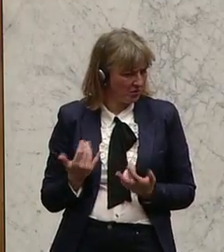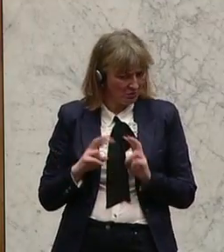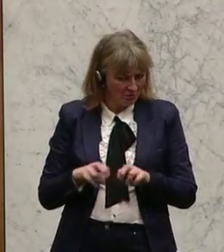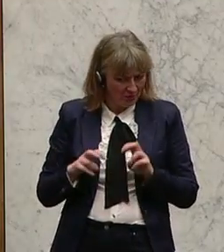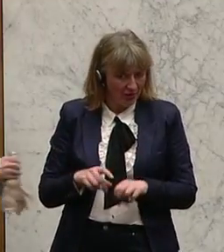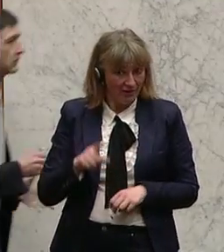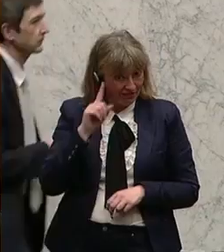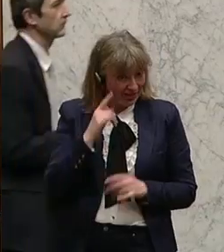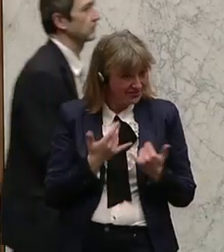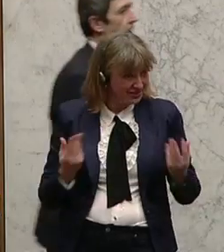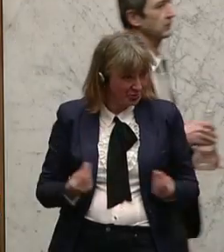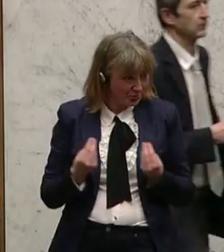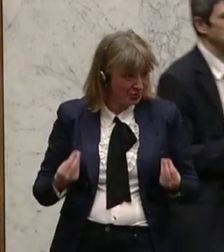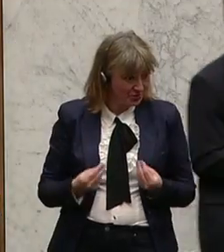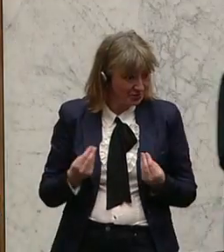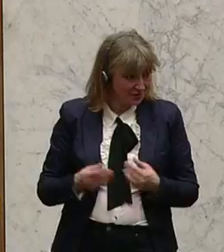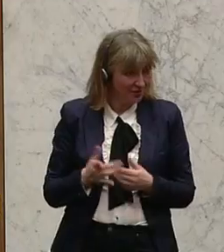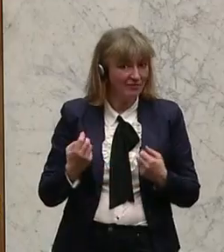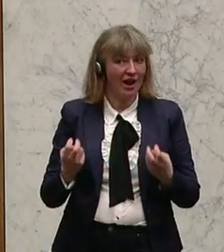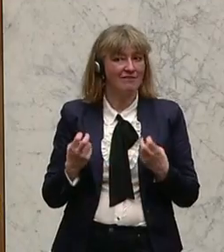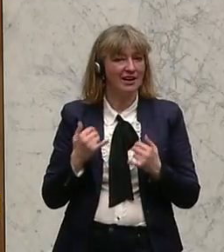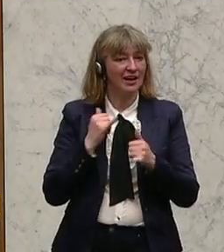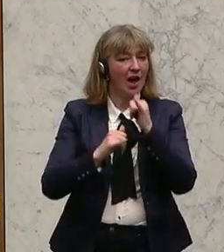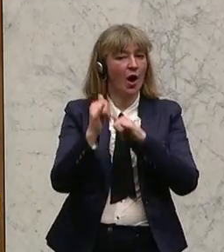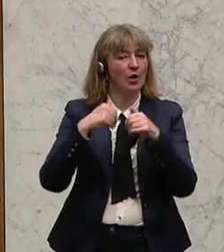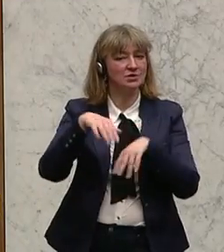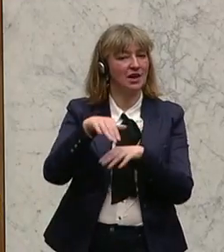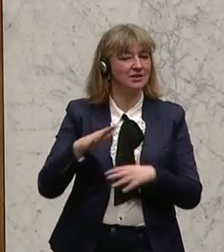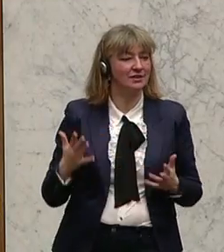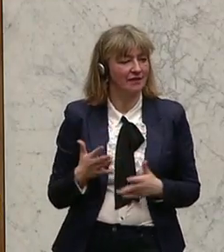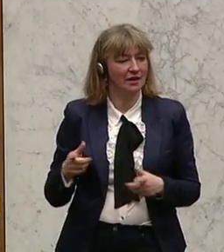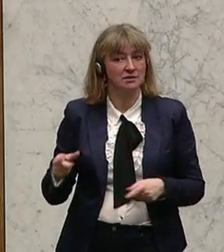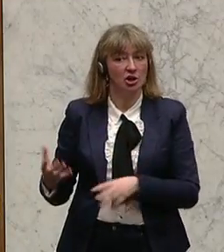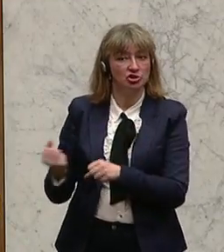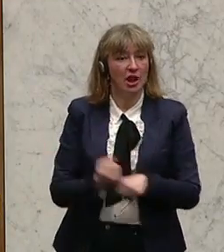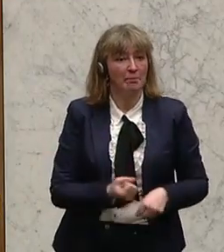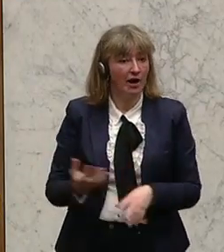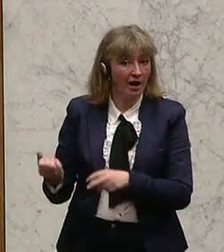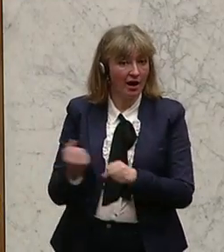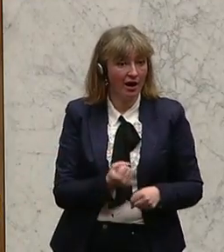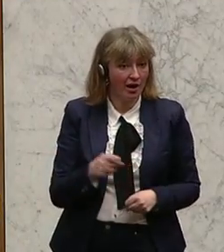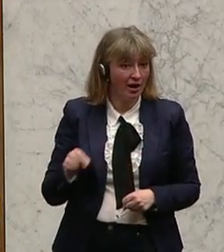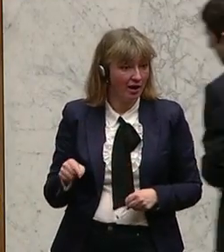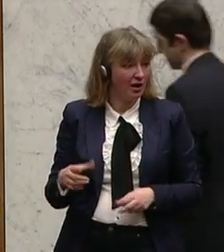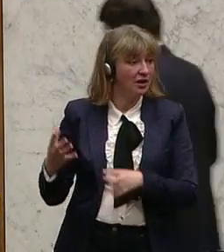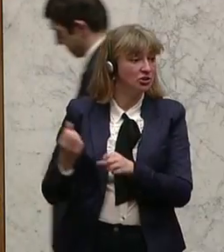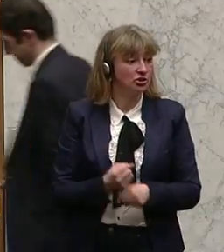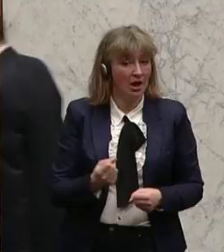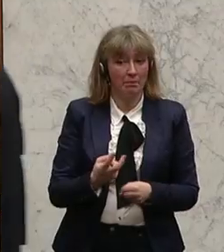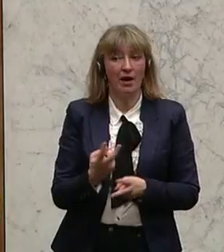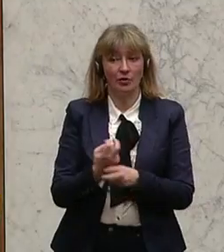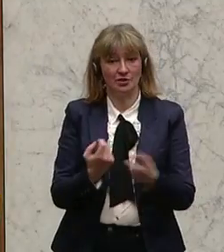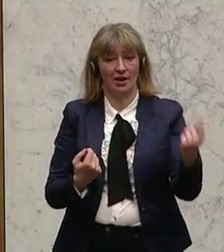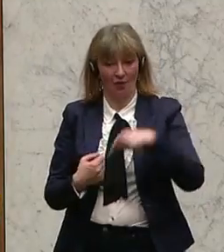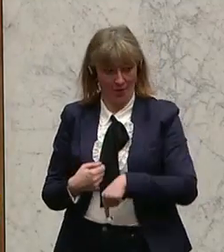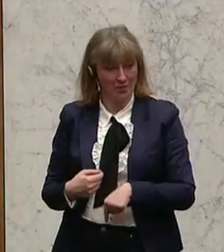hat. Wissen Sie, was der Hintergrund ist von solchen freiwilligen Ausreisen? Das sind die Schlepper. Das sind die Schlepper, die nach Österreich gekommen